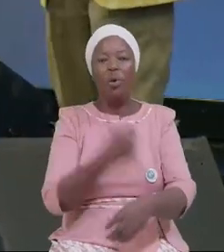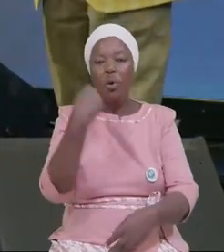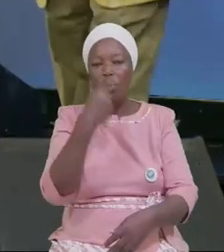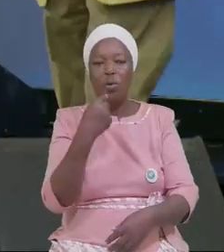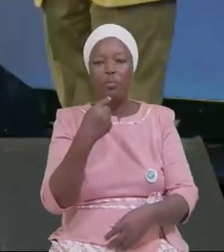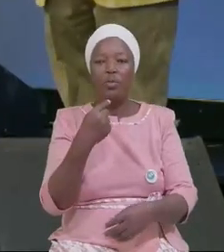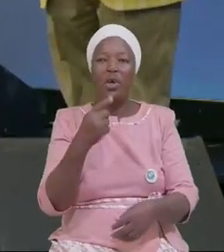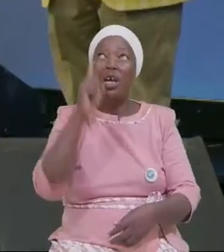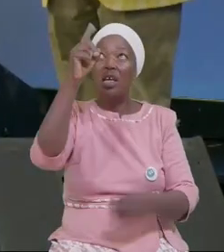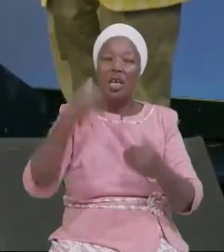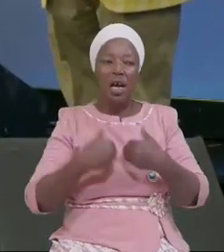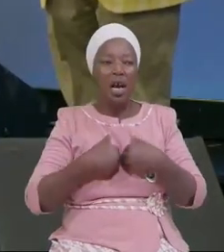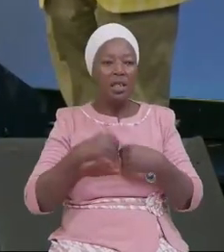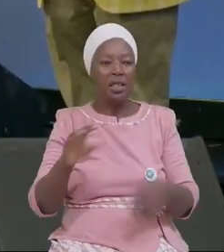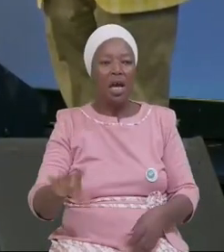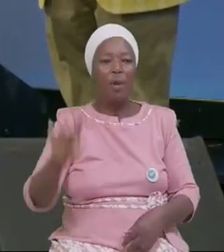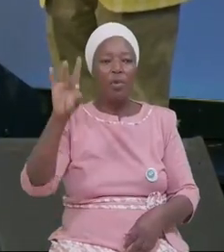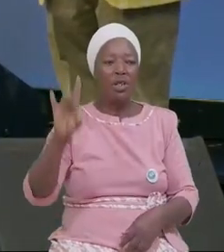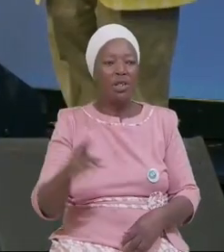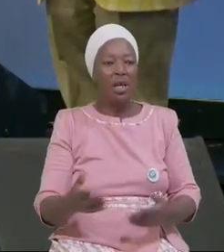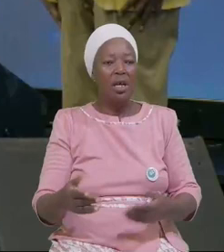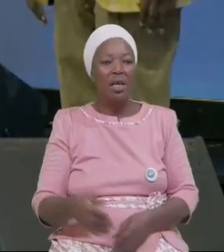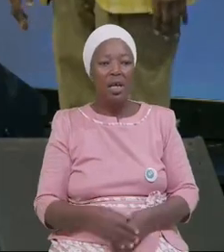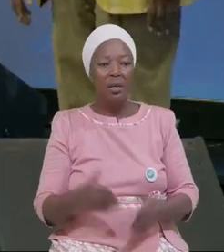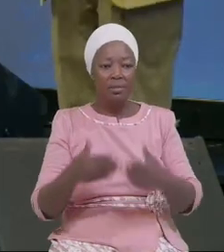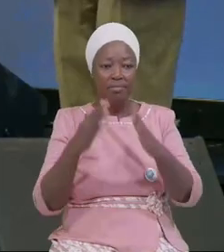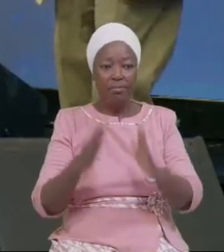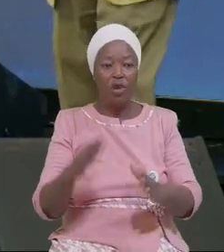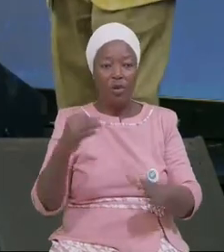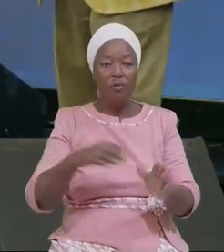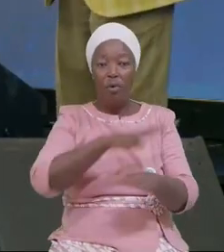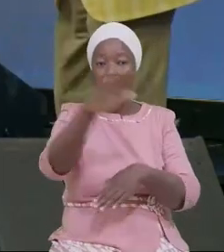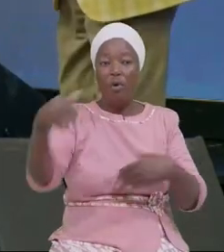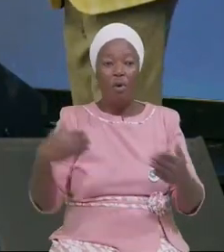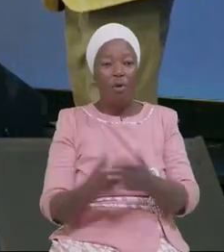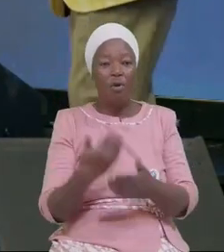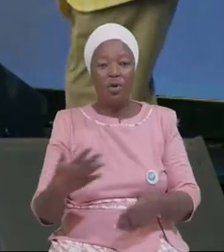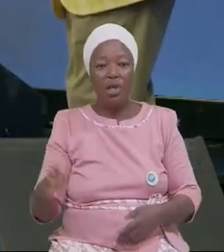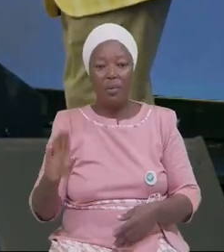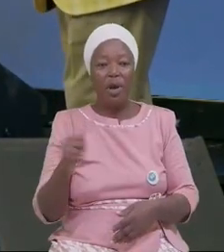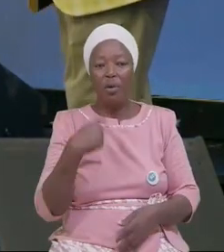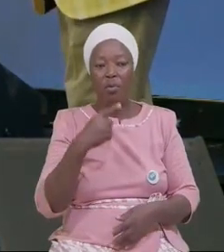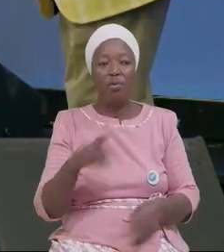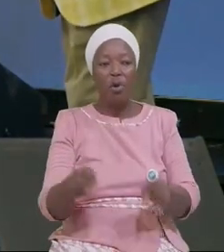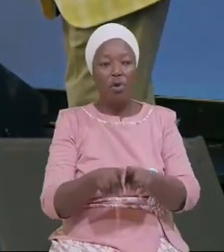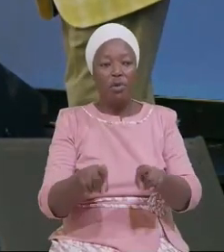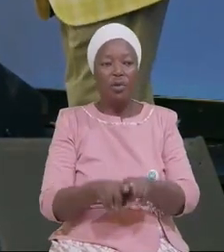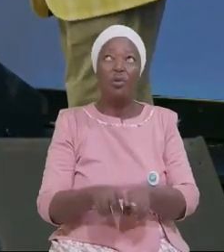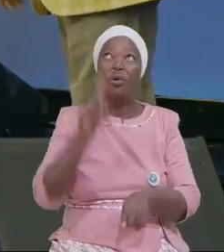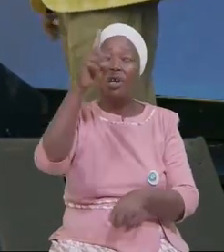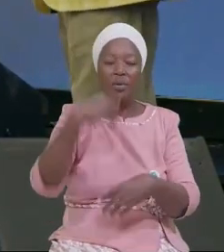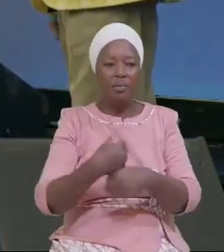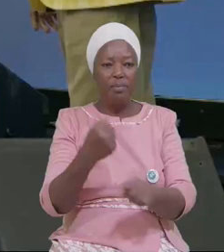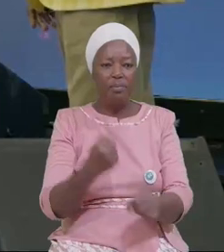qu'il a établi héritier de toutes choses par lequel il a aussi